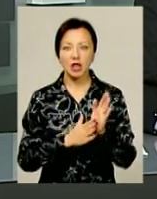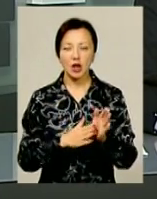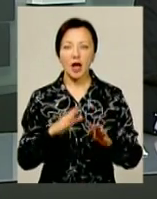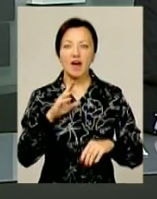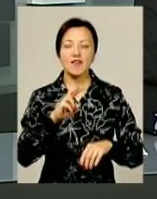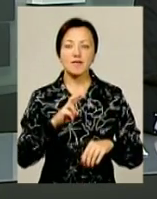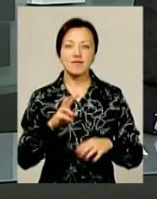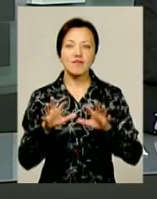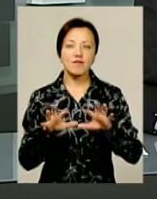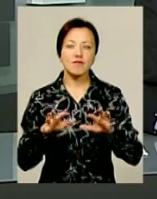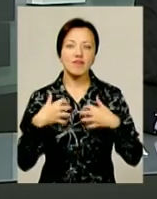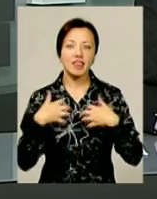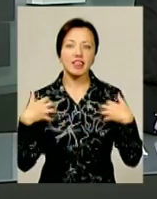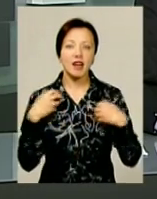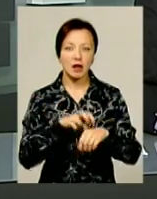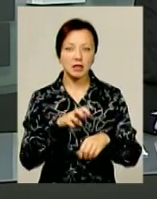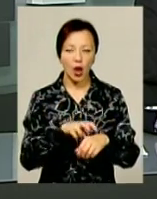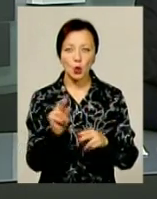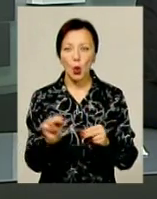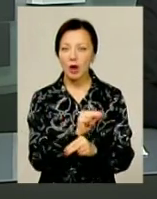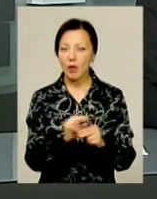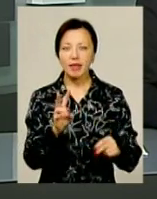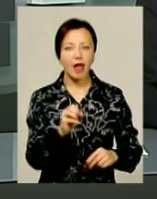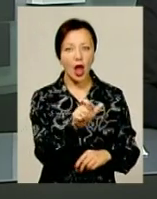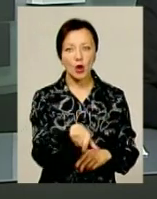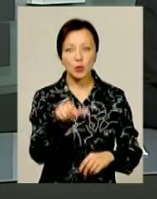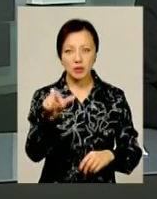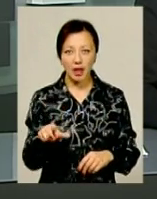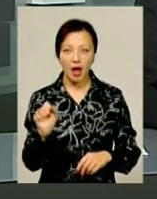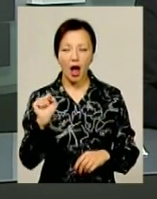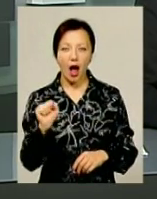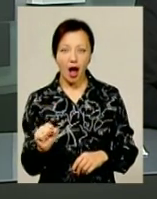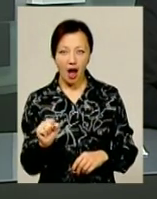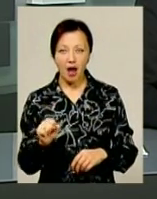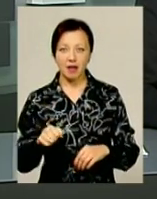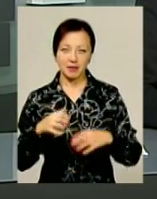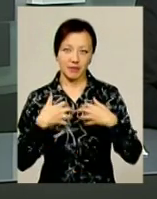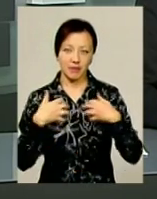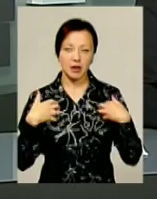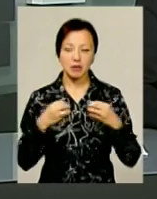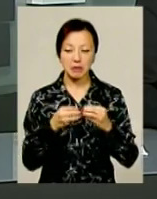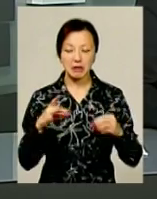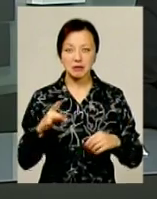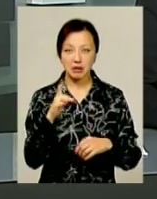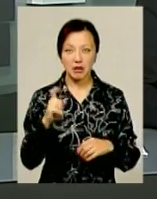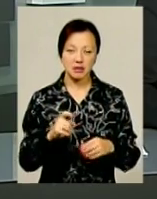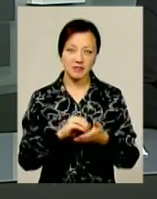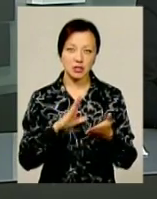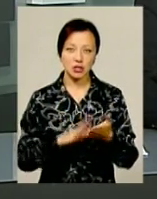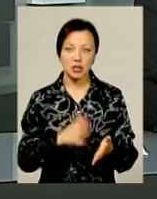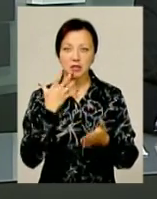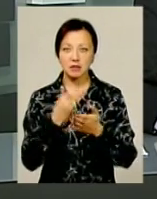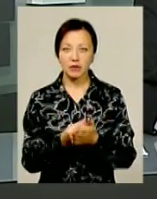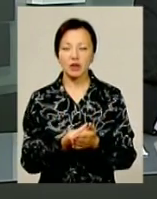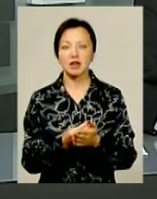працівники ветеринарної медицини. Ті, хто лікує не людей, а людство. Вже у 15-те в Україні відзначають своє свято